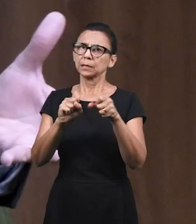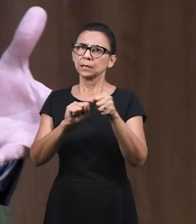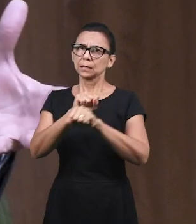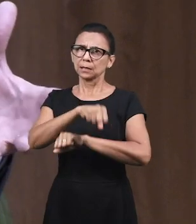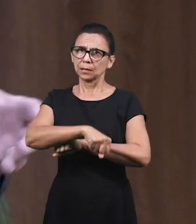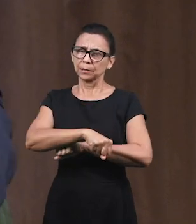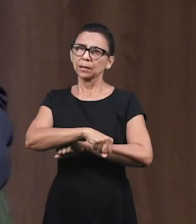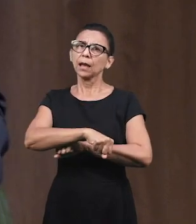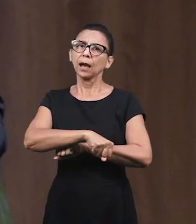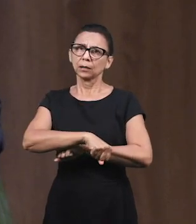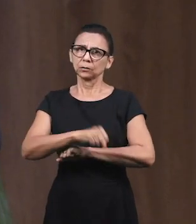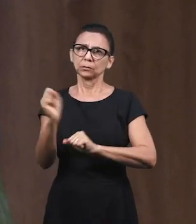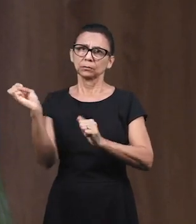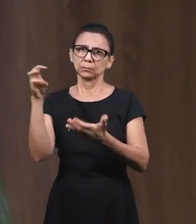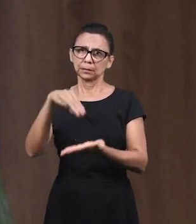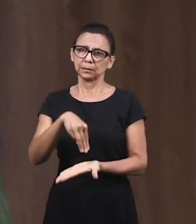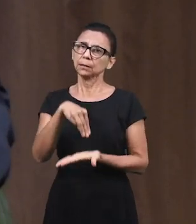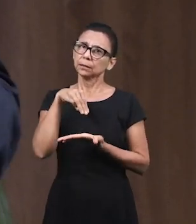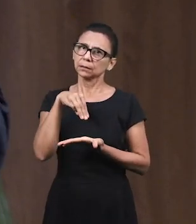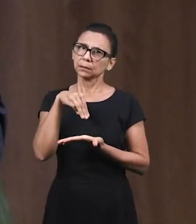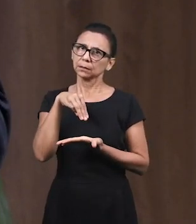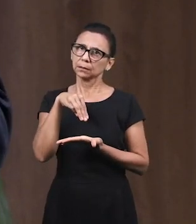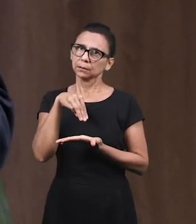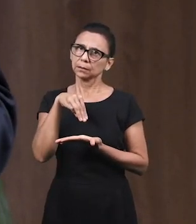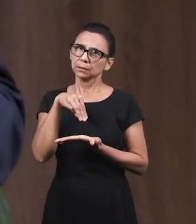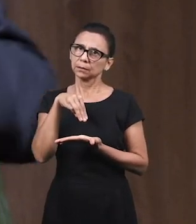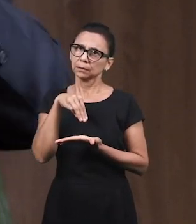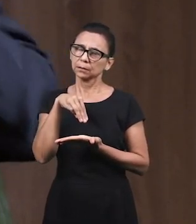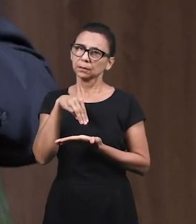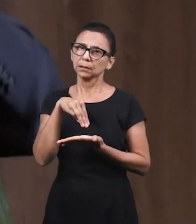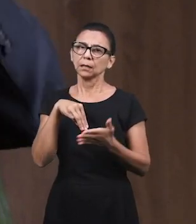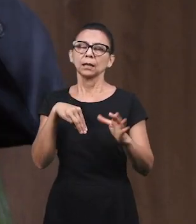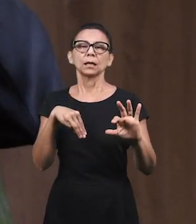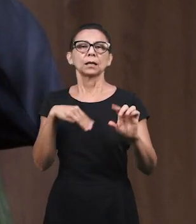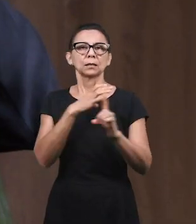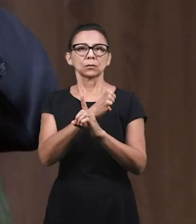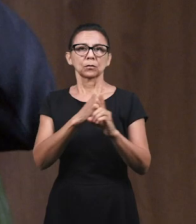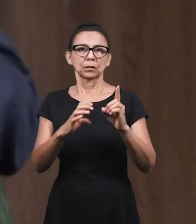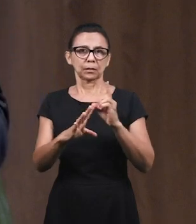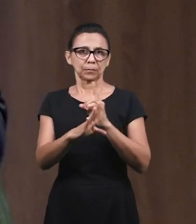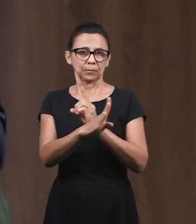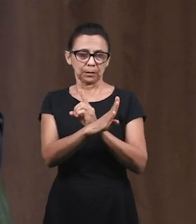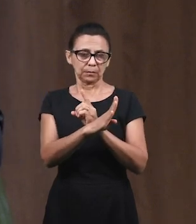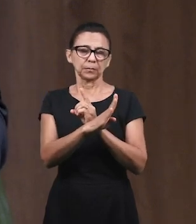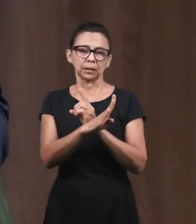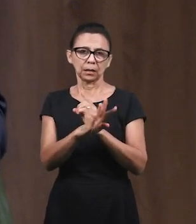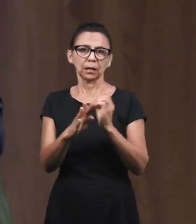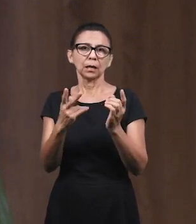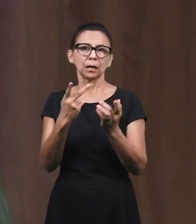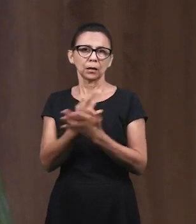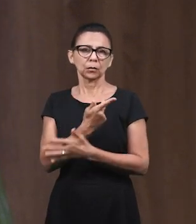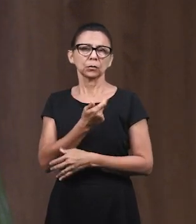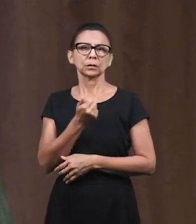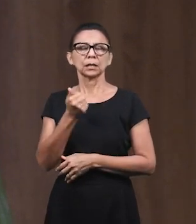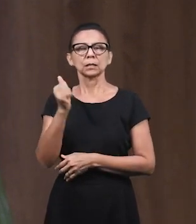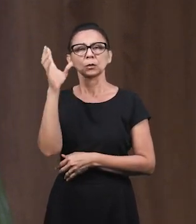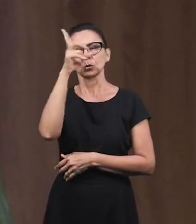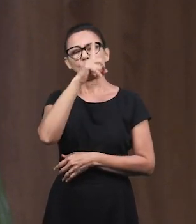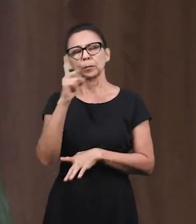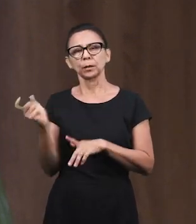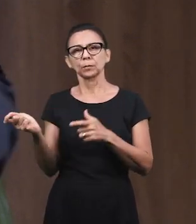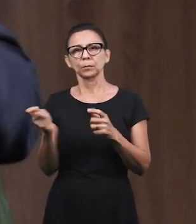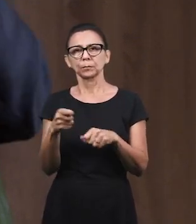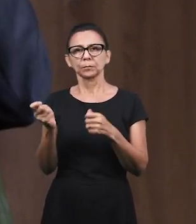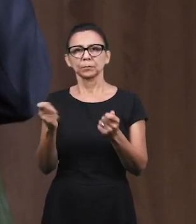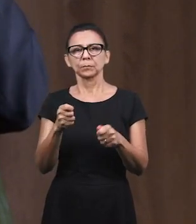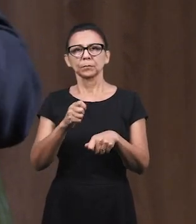Maranatha. Notre école biblique dominicale se passe tous les dimanches à 10 heures du matin au